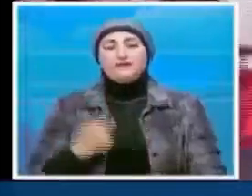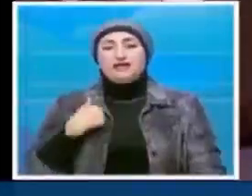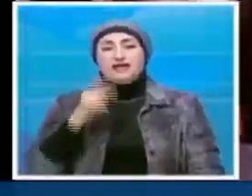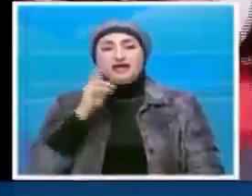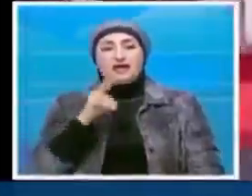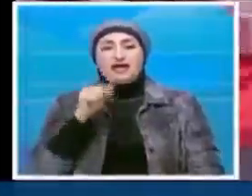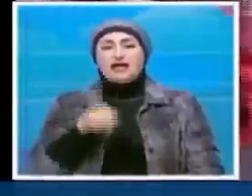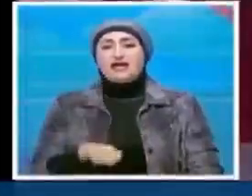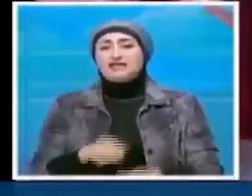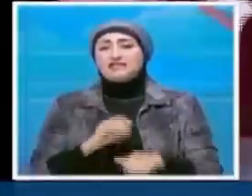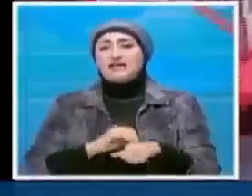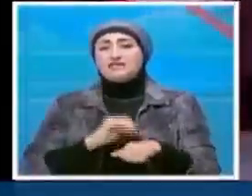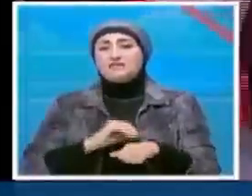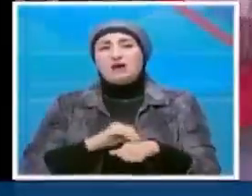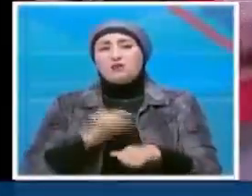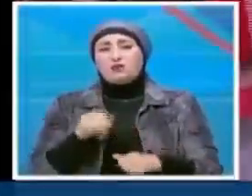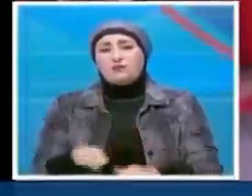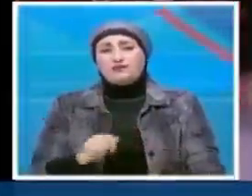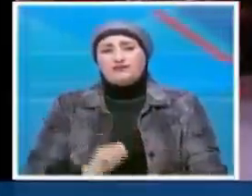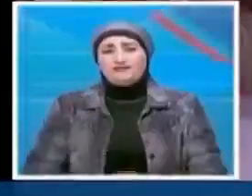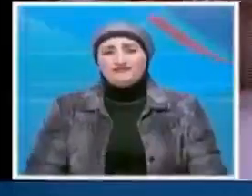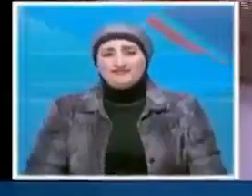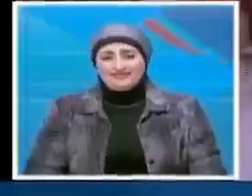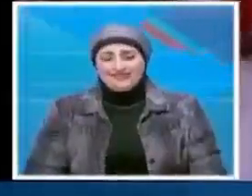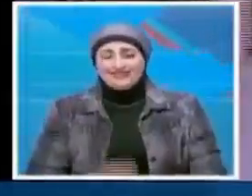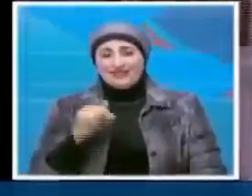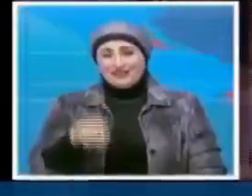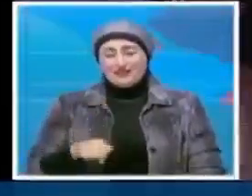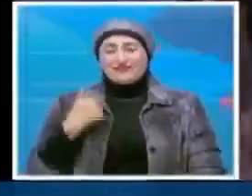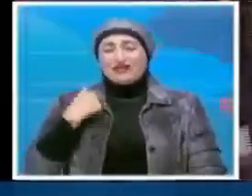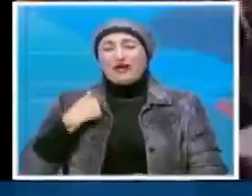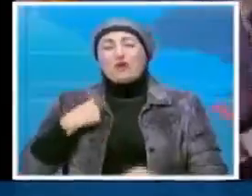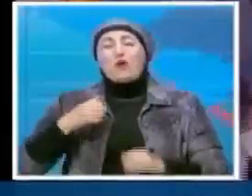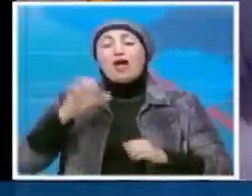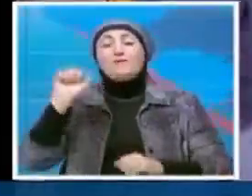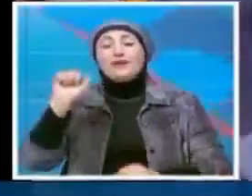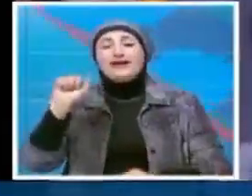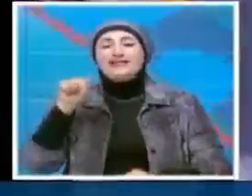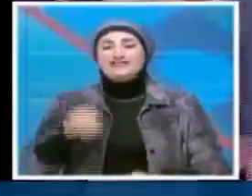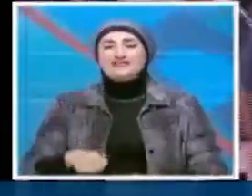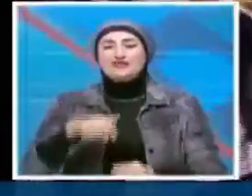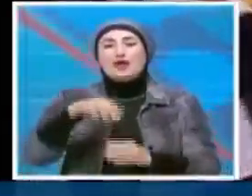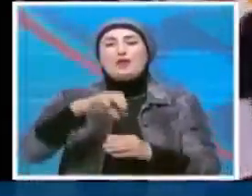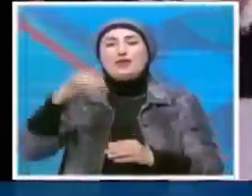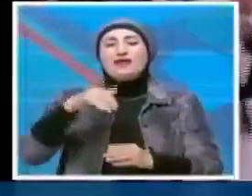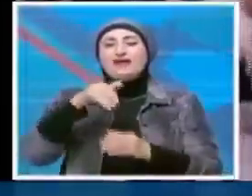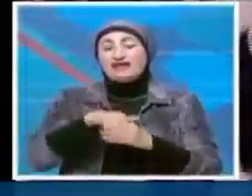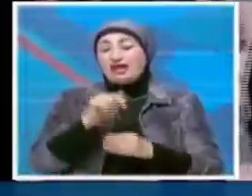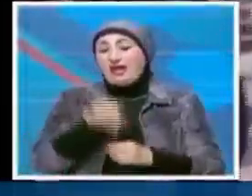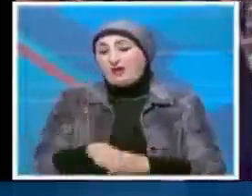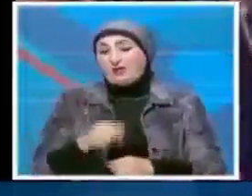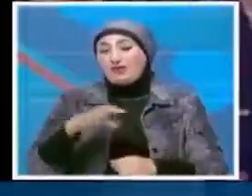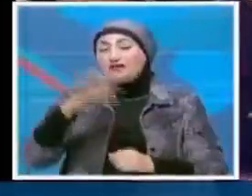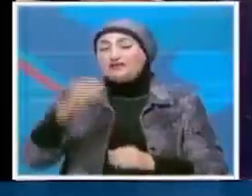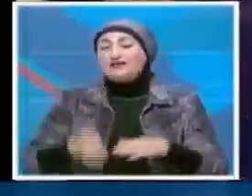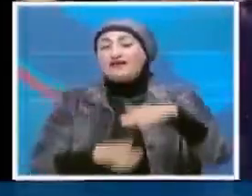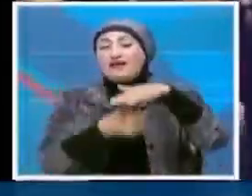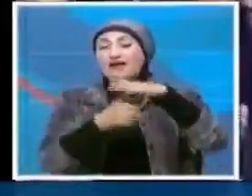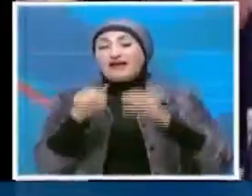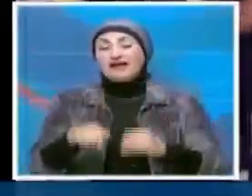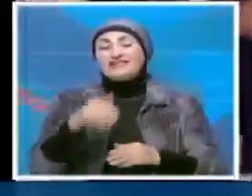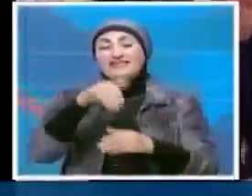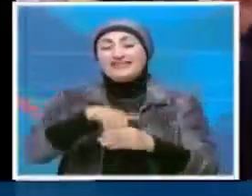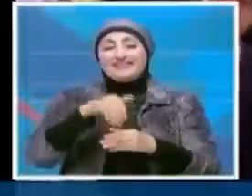جرت لاستكمال مؤسسات الدولة، مجلس الشيوخ والنواب وانتخابات رئاسة الجمهورية. سبقهم